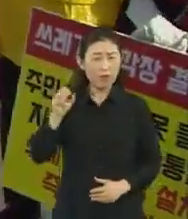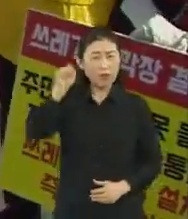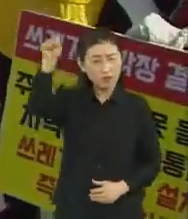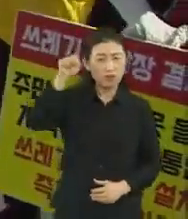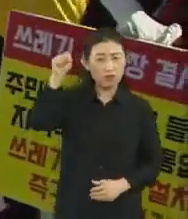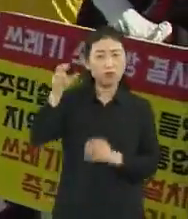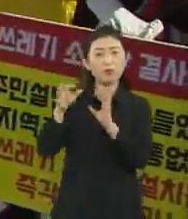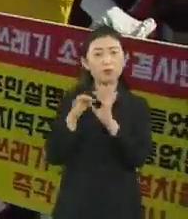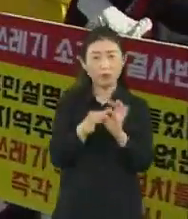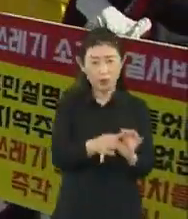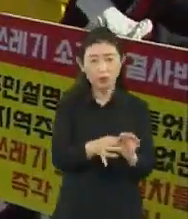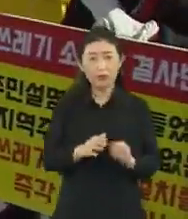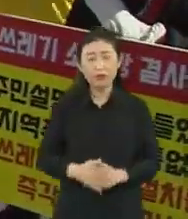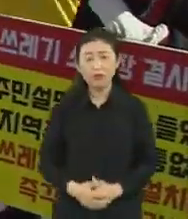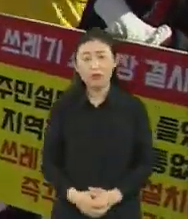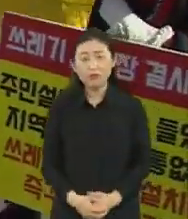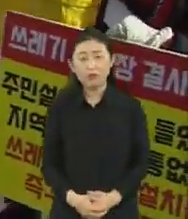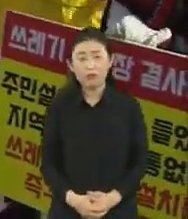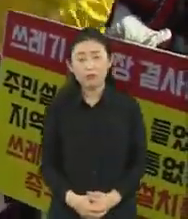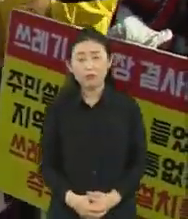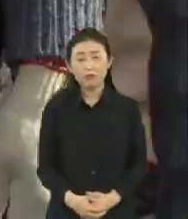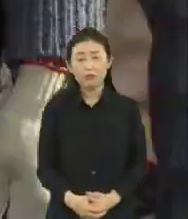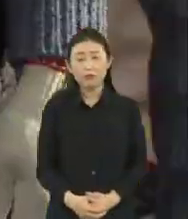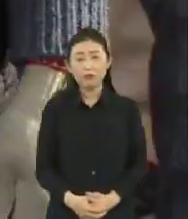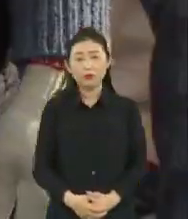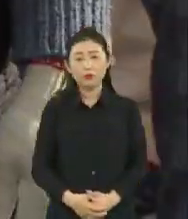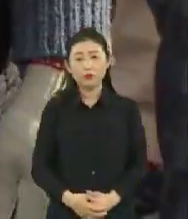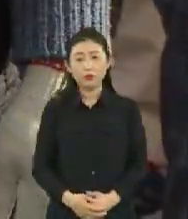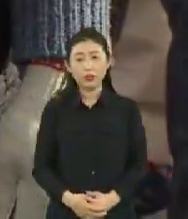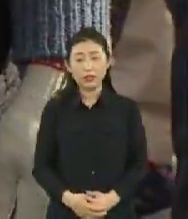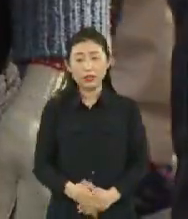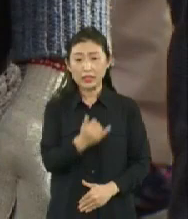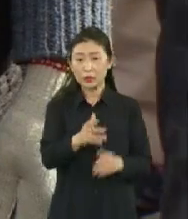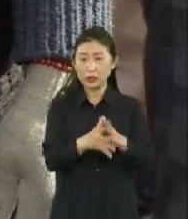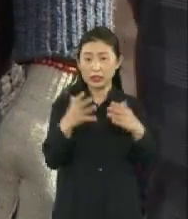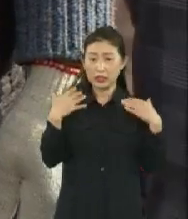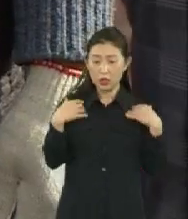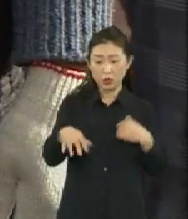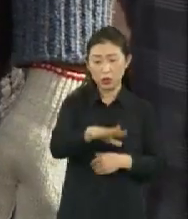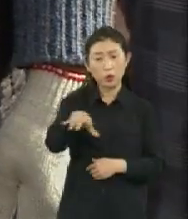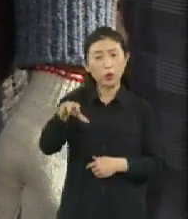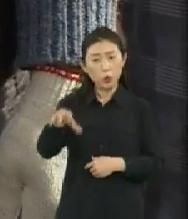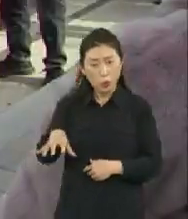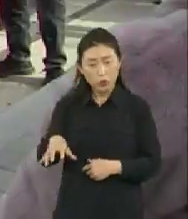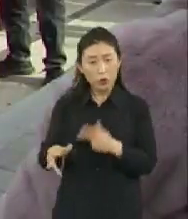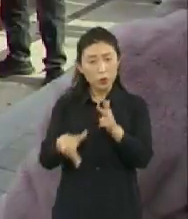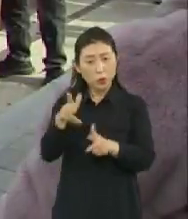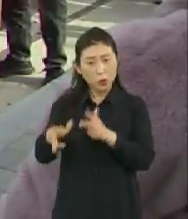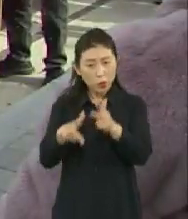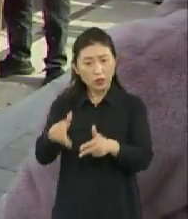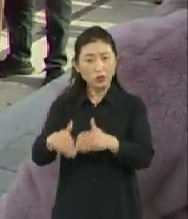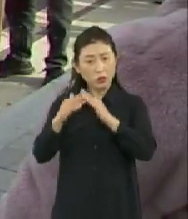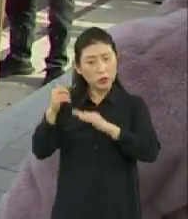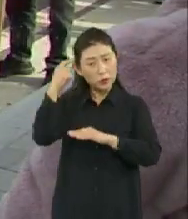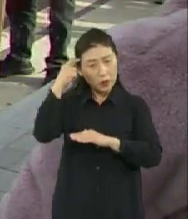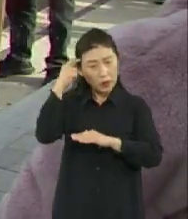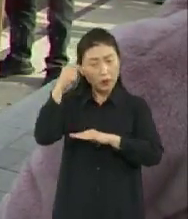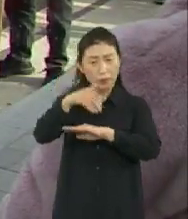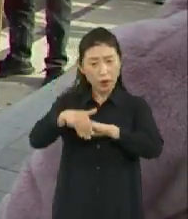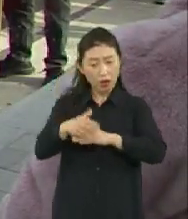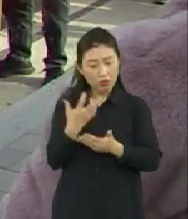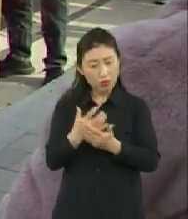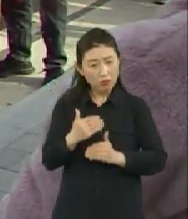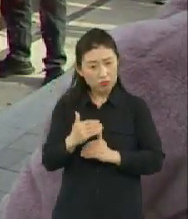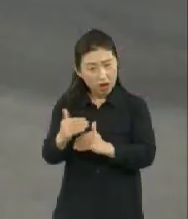규탄한다! 규탄한다! 규탄한다! 세종시가 이 지역을 후보지로 결정하고 절차를 밟자